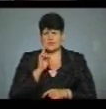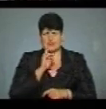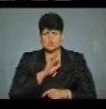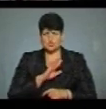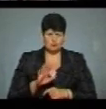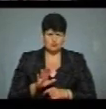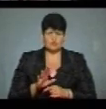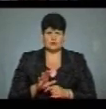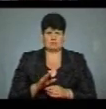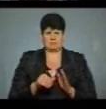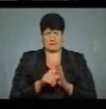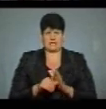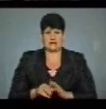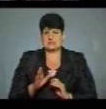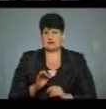і навіть принизливо.